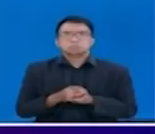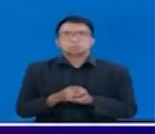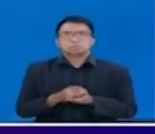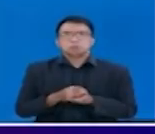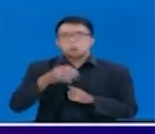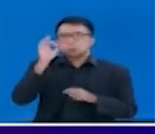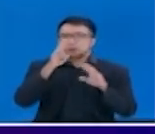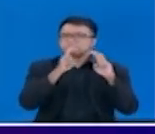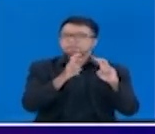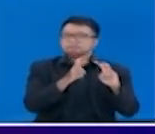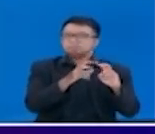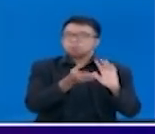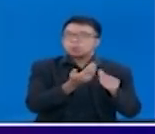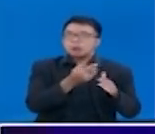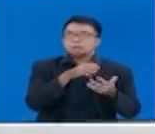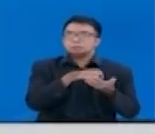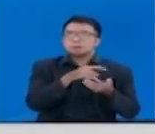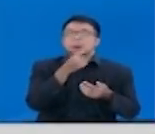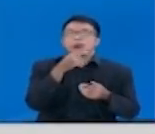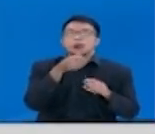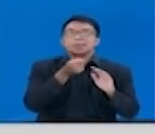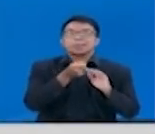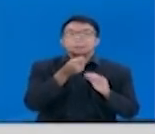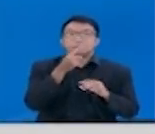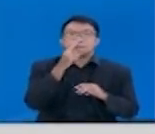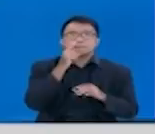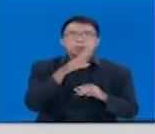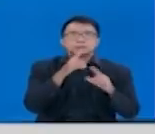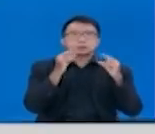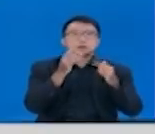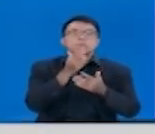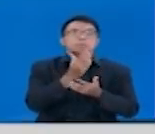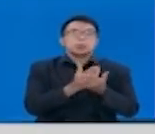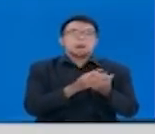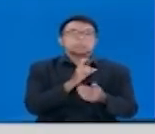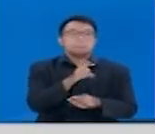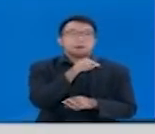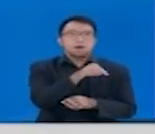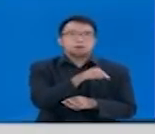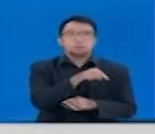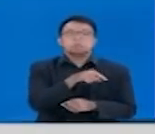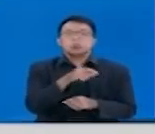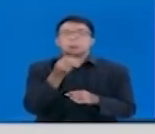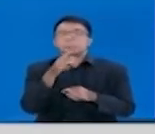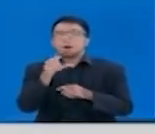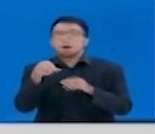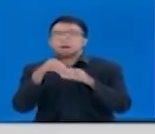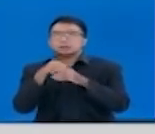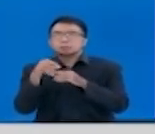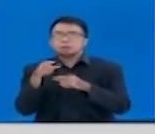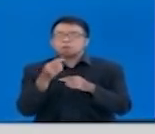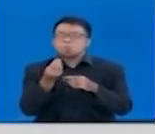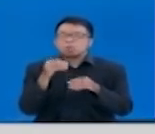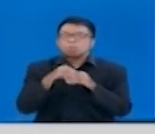Pihak kepolisian telah melakukan olah TKP di salah satu ATM cabang Bank Jawa Tengah pasca sejumlah nasabah melaporkan kehilangan uang